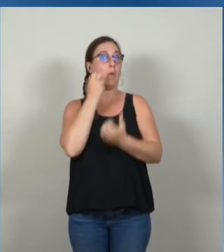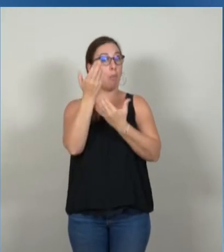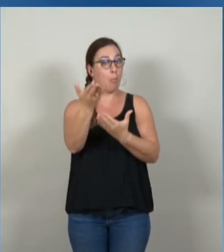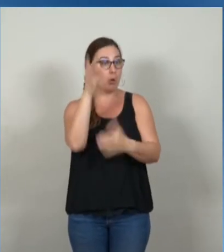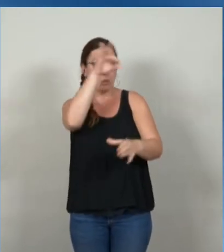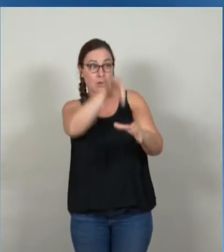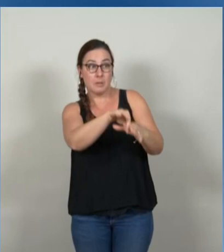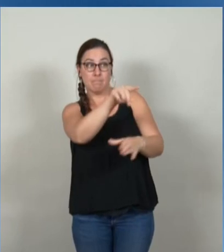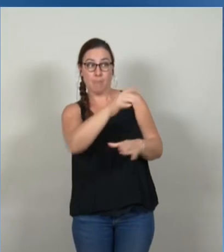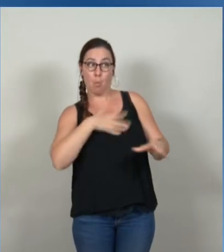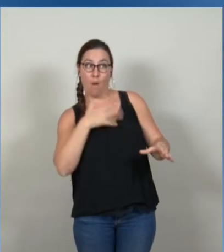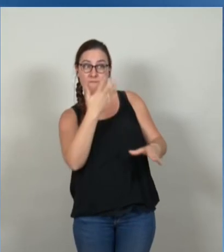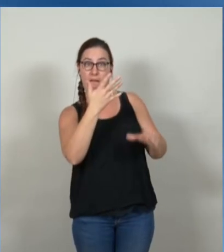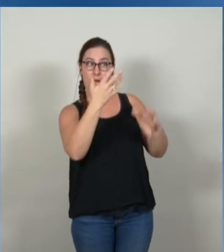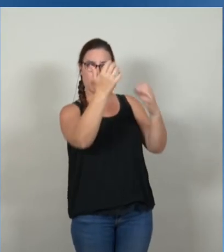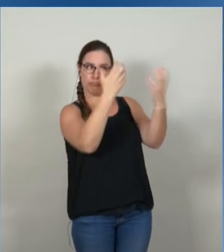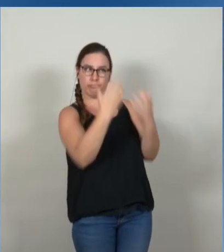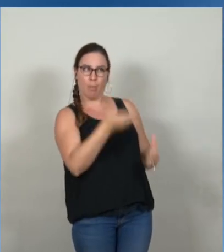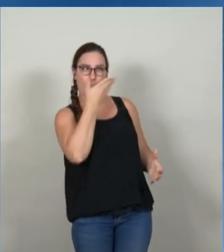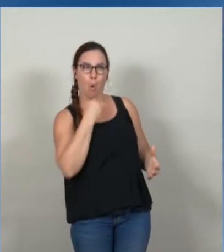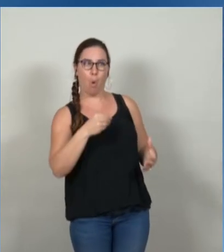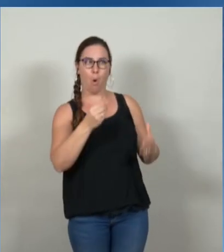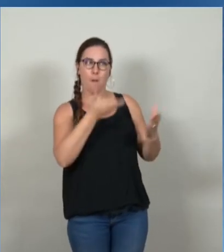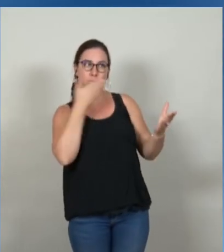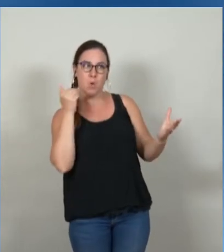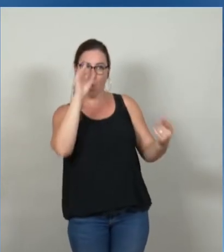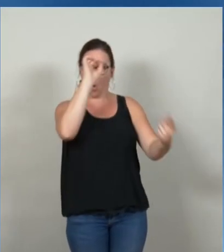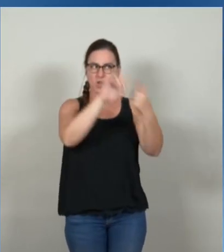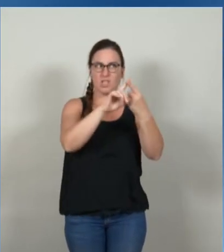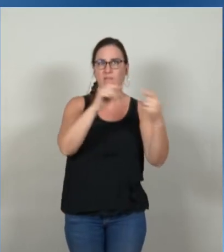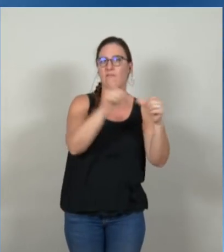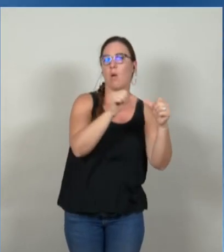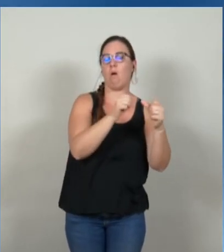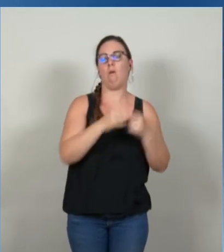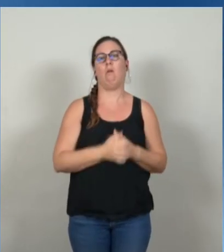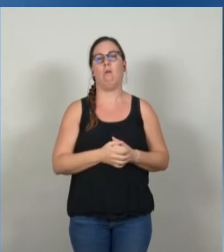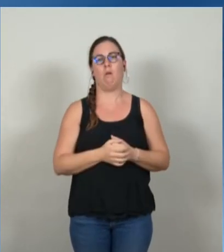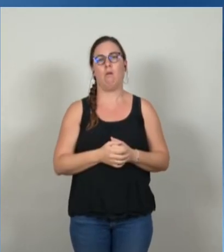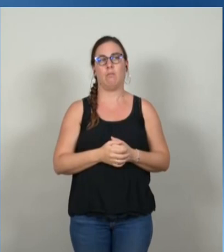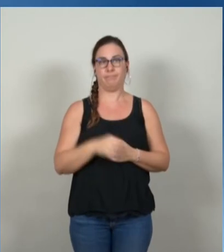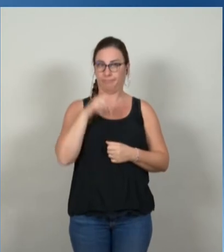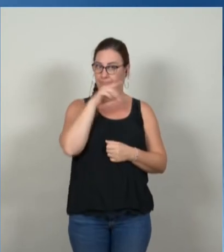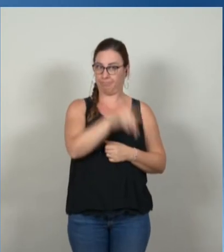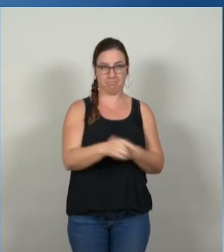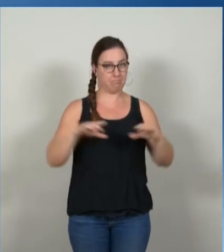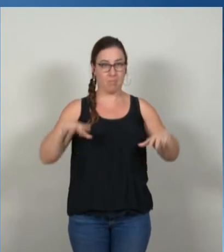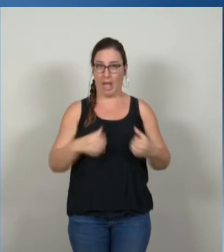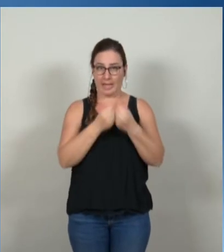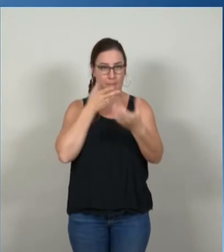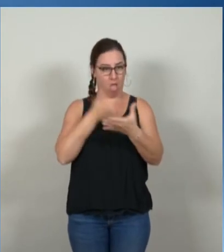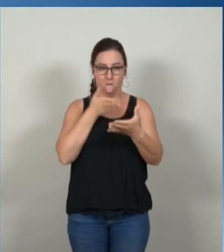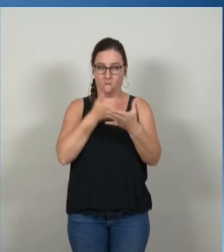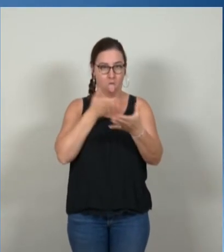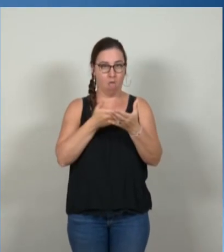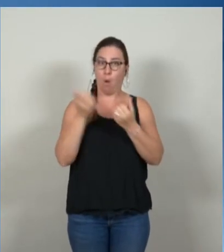faut réfléchir à son ombellissement ou à sa destination on trouve là cette incapacité à agir dans la